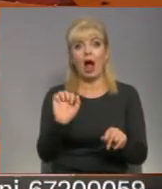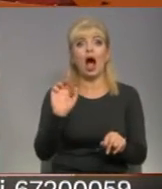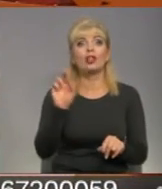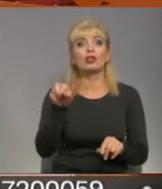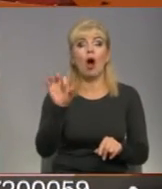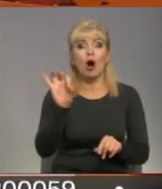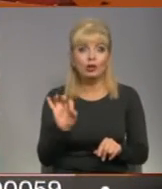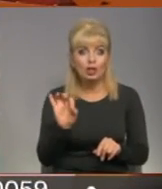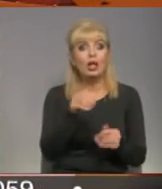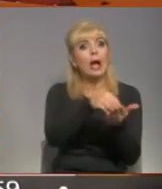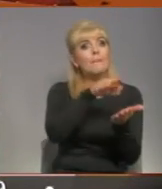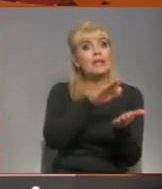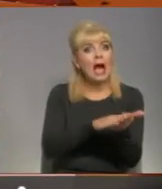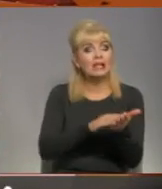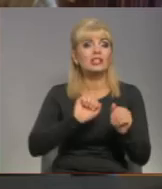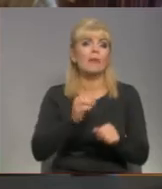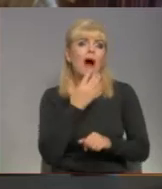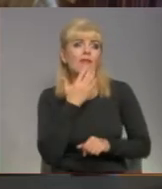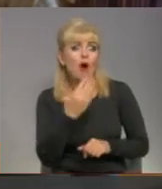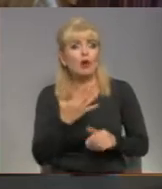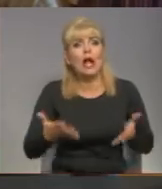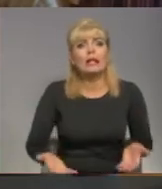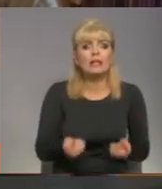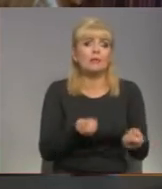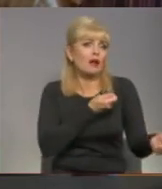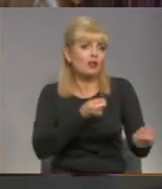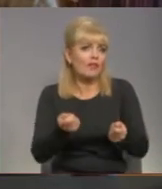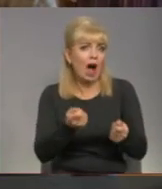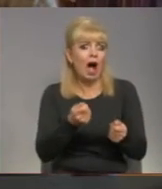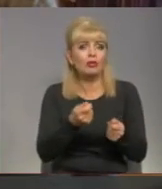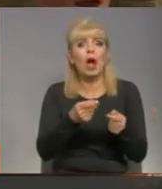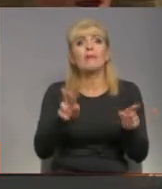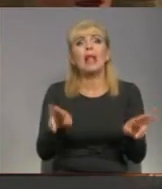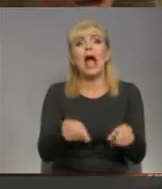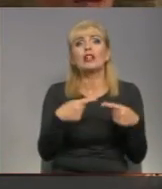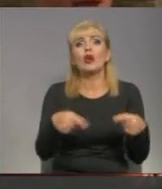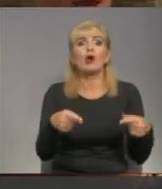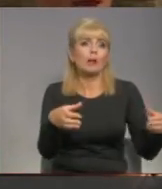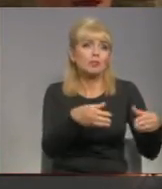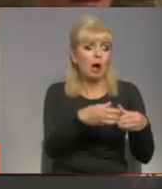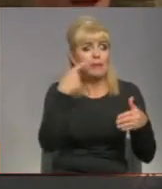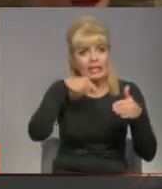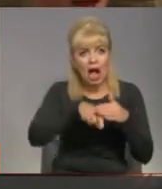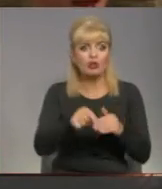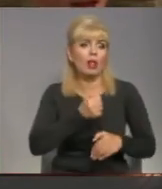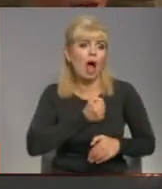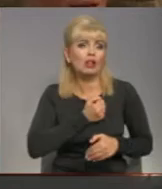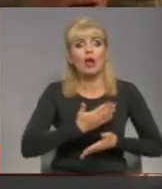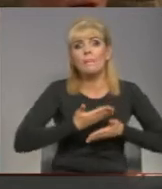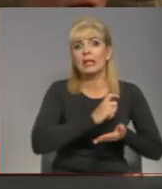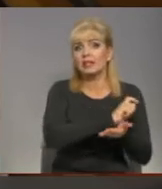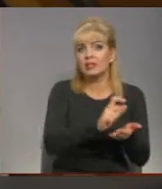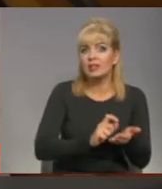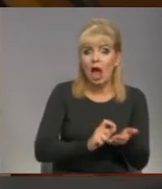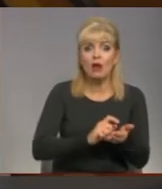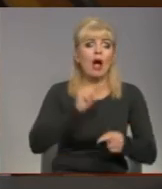Slišāns vācis un pierakstījis ziemeļu latgalies folkloru, dibinājis un vadījis etnogrāfiskos ansambļus, iedzīvinājis latgaliešu mīles dzējas un dziesmu